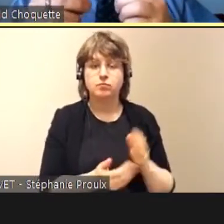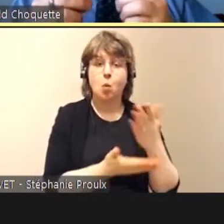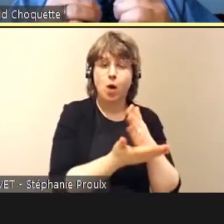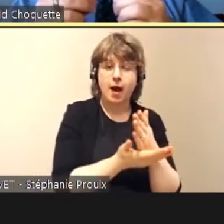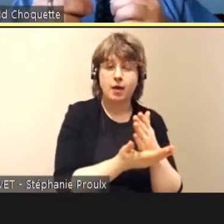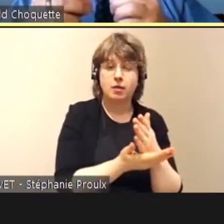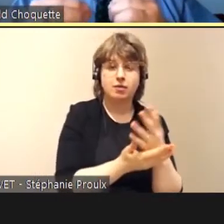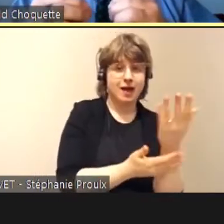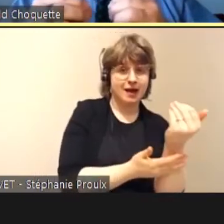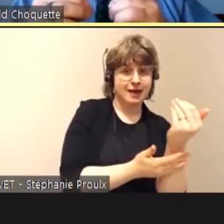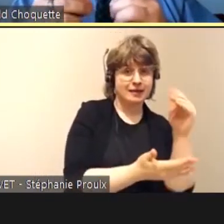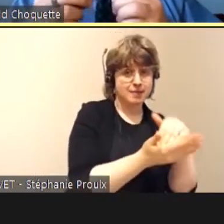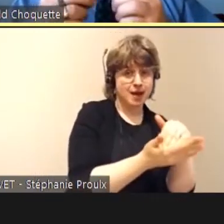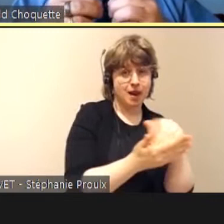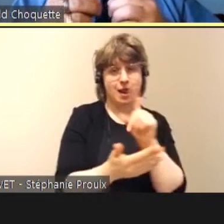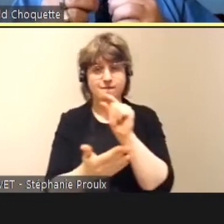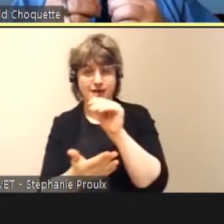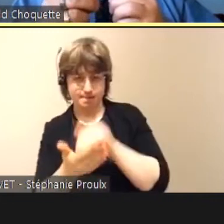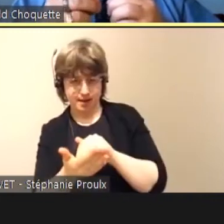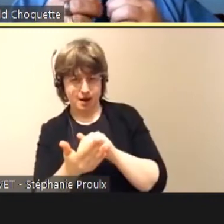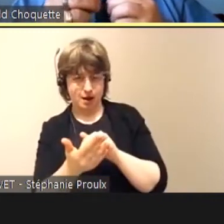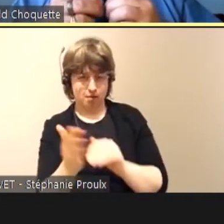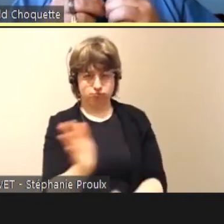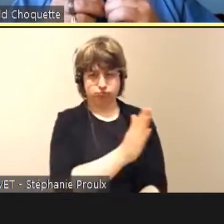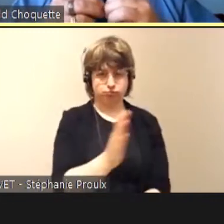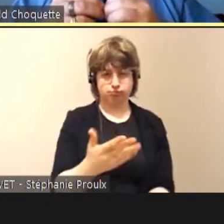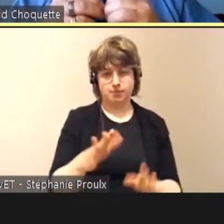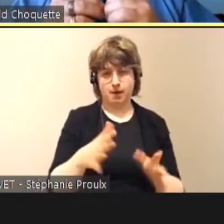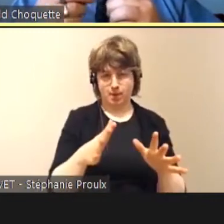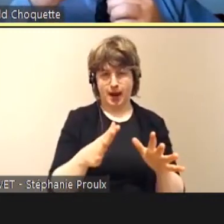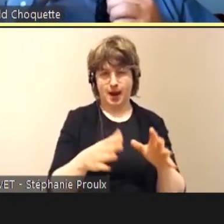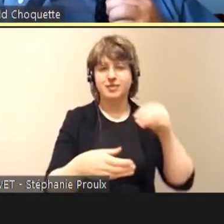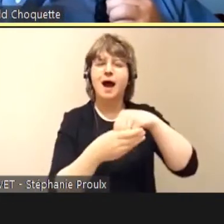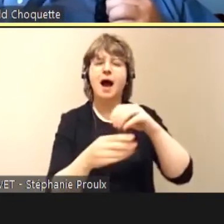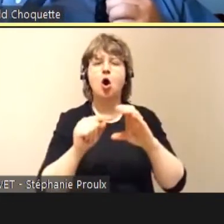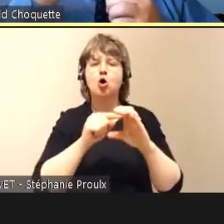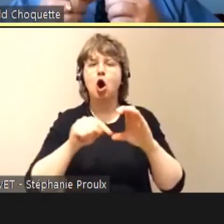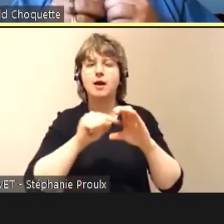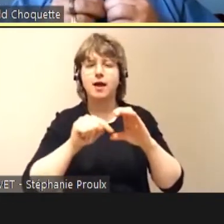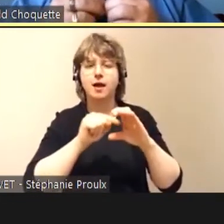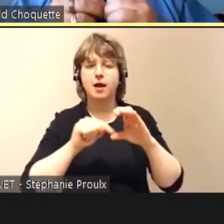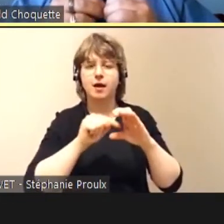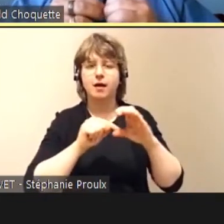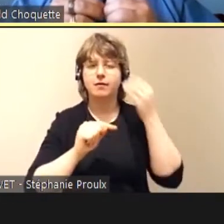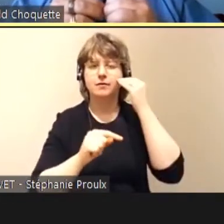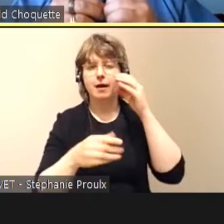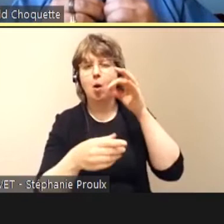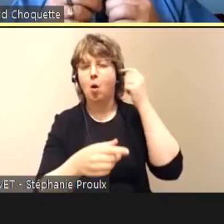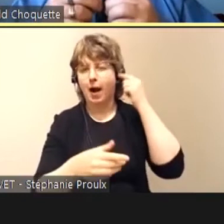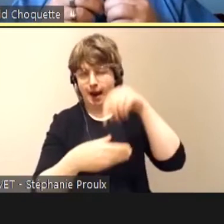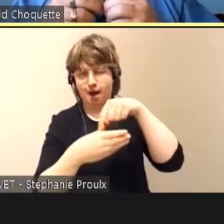20 000 de ces cellules-là dans chacune de nos cochlées ou ce qu'on appelle l'oreille